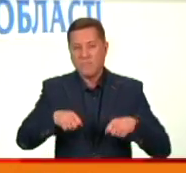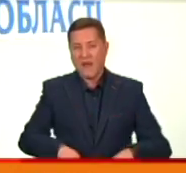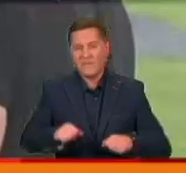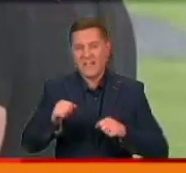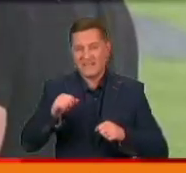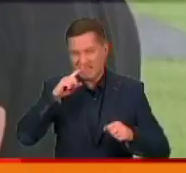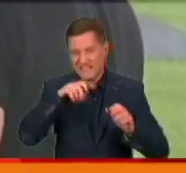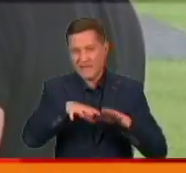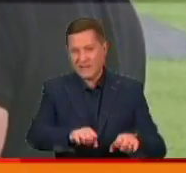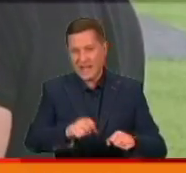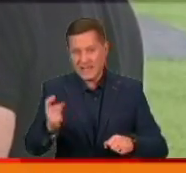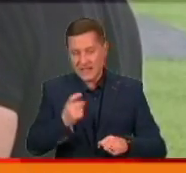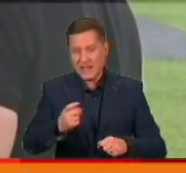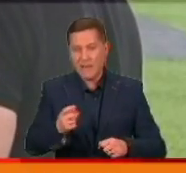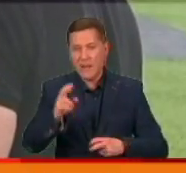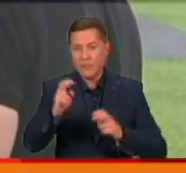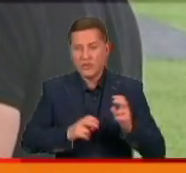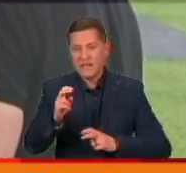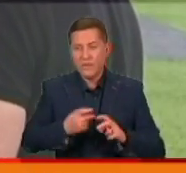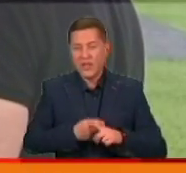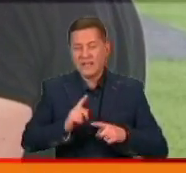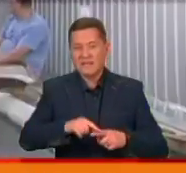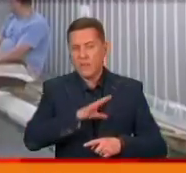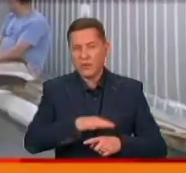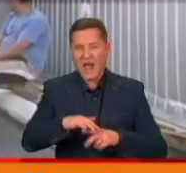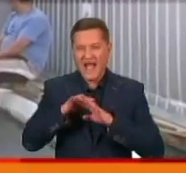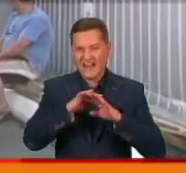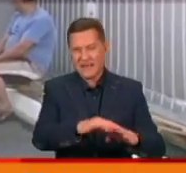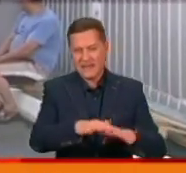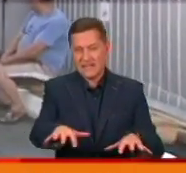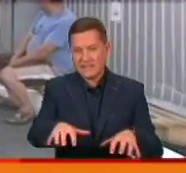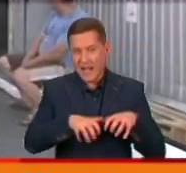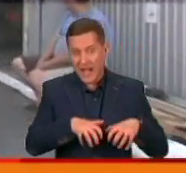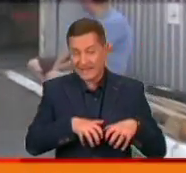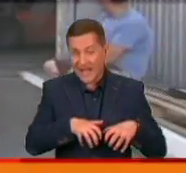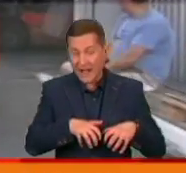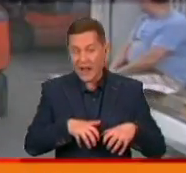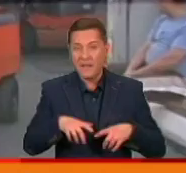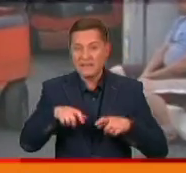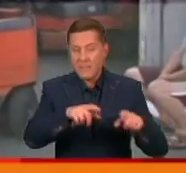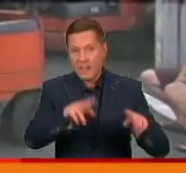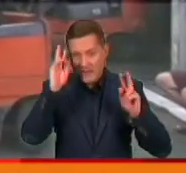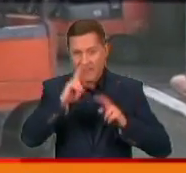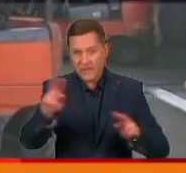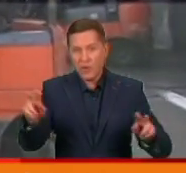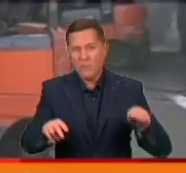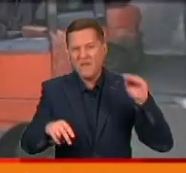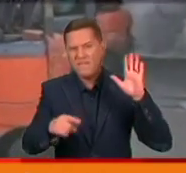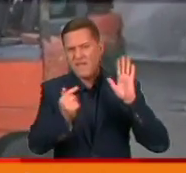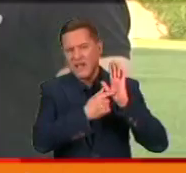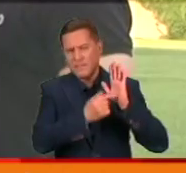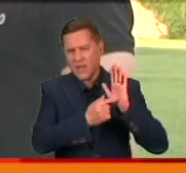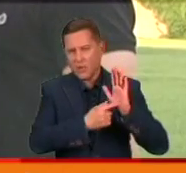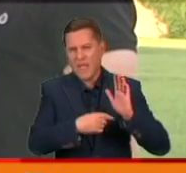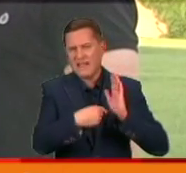чи організації. На заводі певні, це була рейдерська атака. Мовляв, забігли невідомі та вимахували документом із